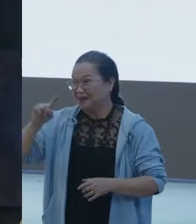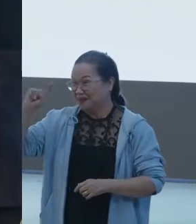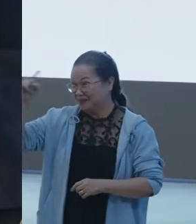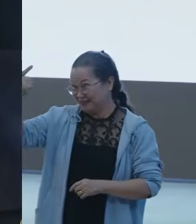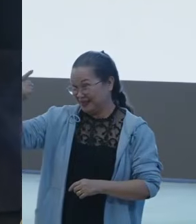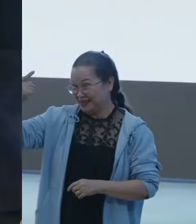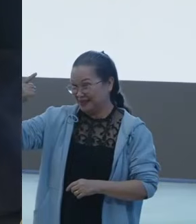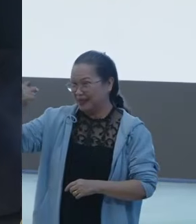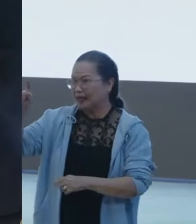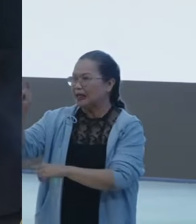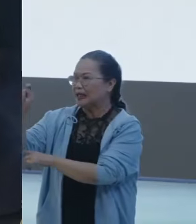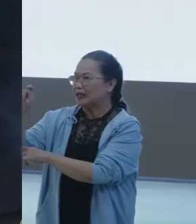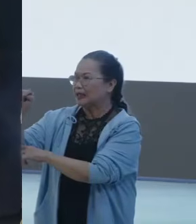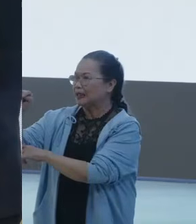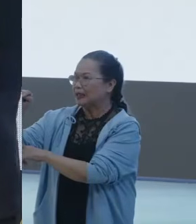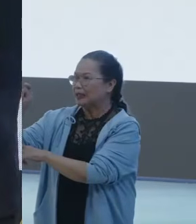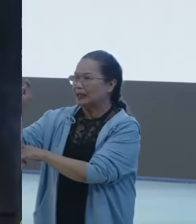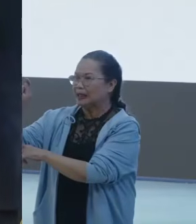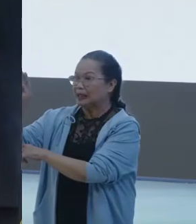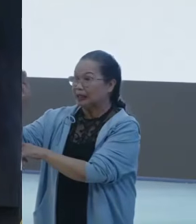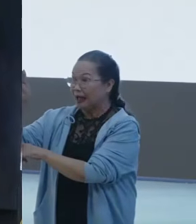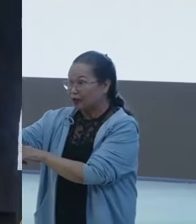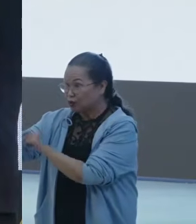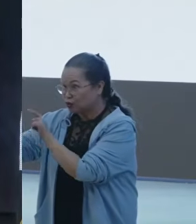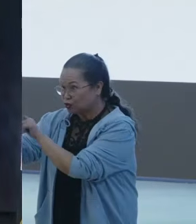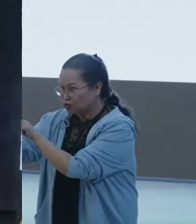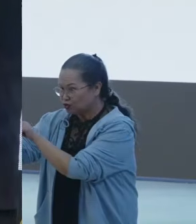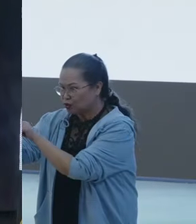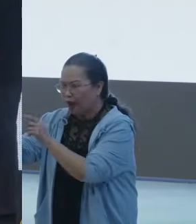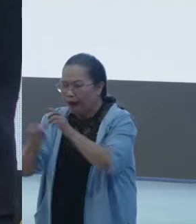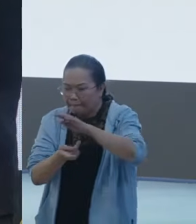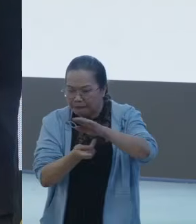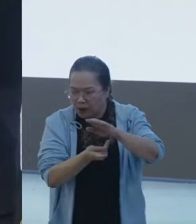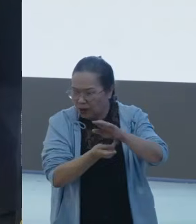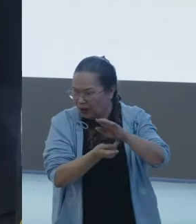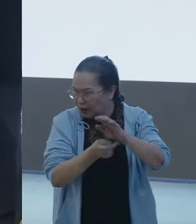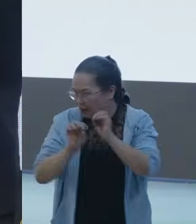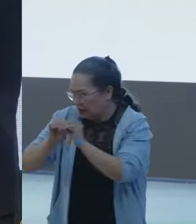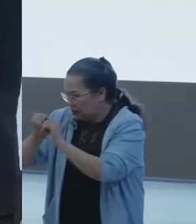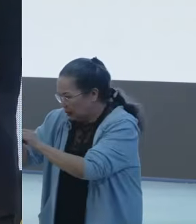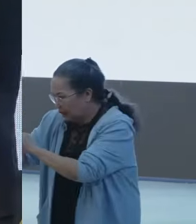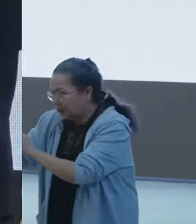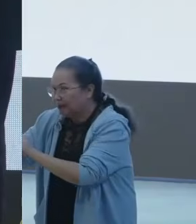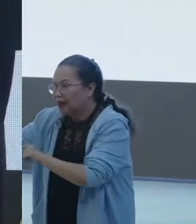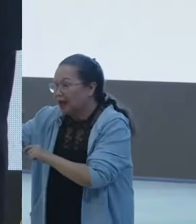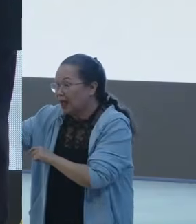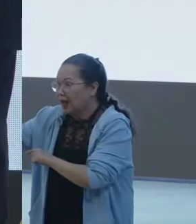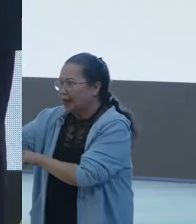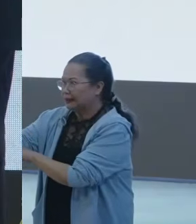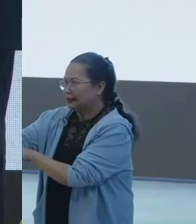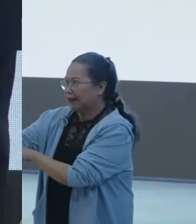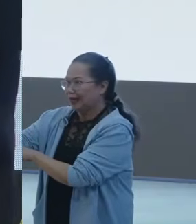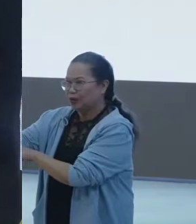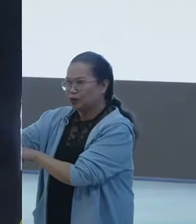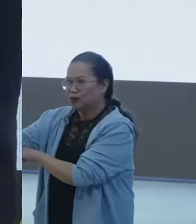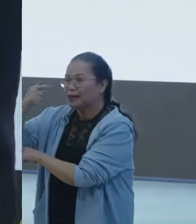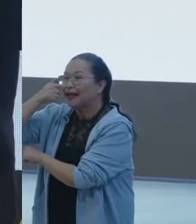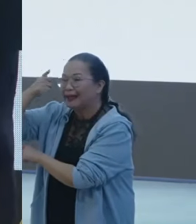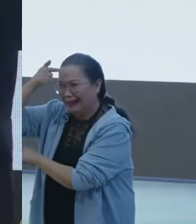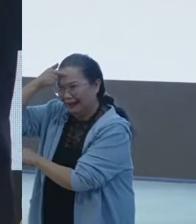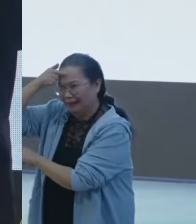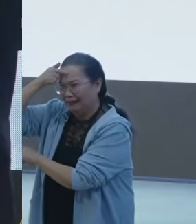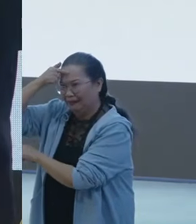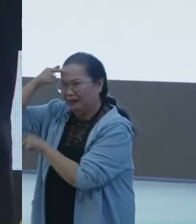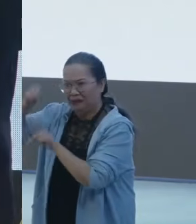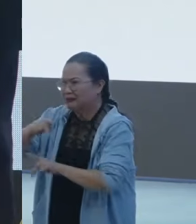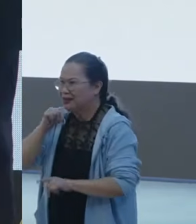4, to Titus, my true child in a common faith. Si Titus ay isang Greek, isang Griego na marahil naligtas dahil